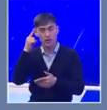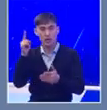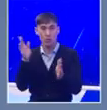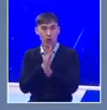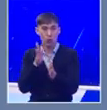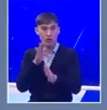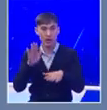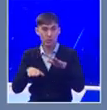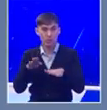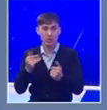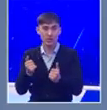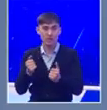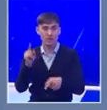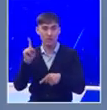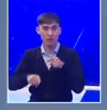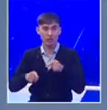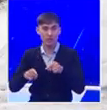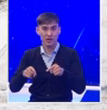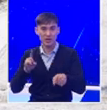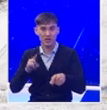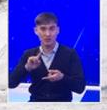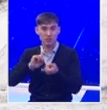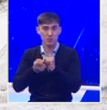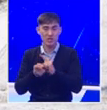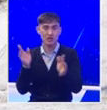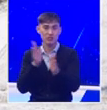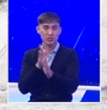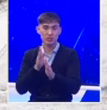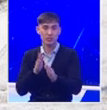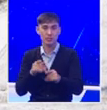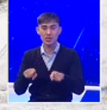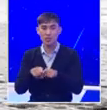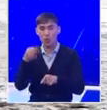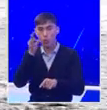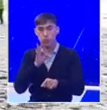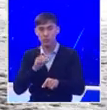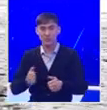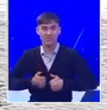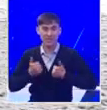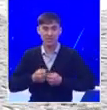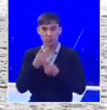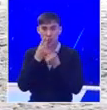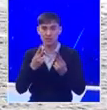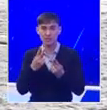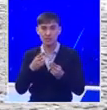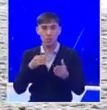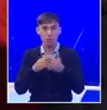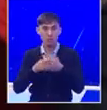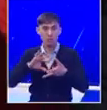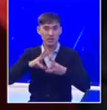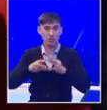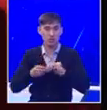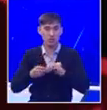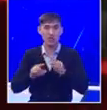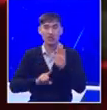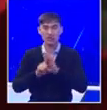колебания и вовремя отреагировать на возможные изменения в атмосфере наряду с опытными старались продемонстрировать максимальный результат и